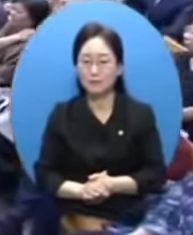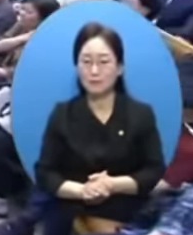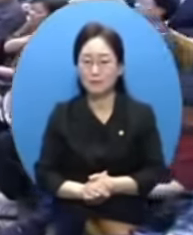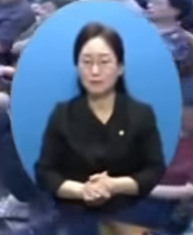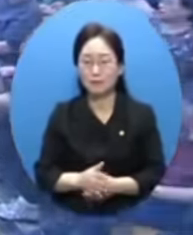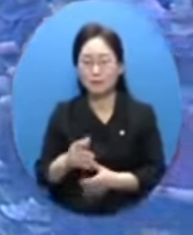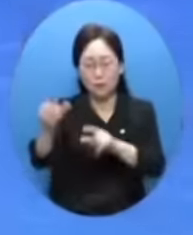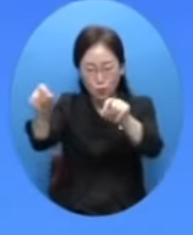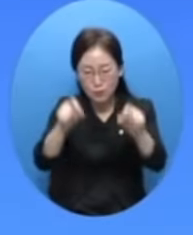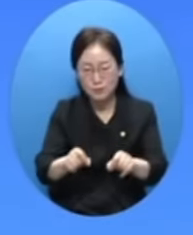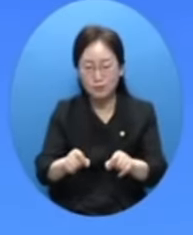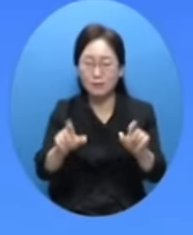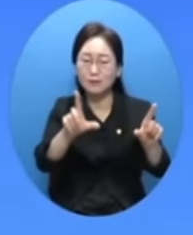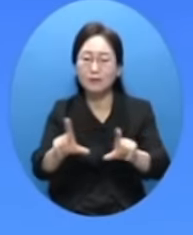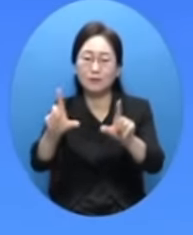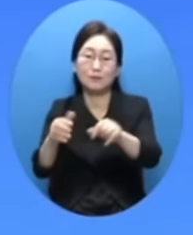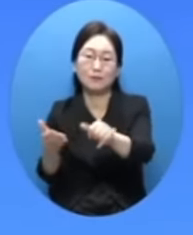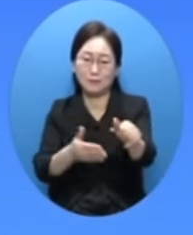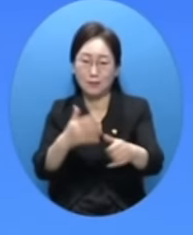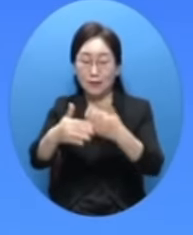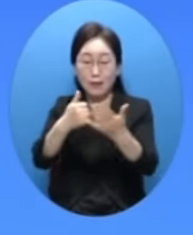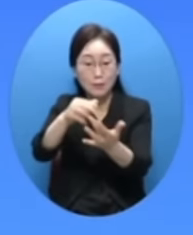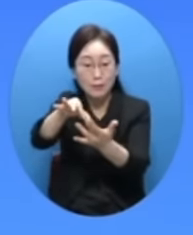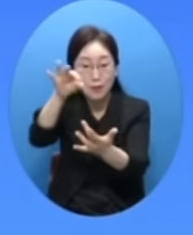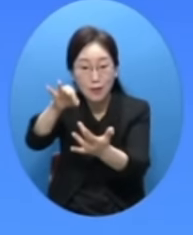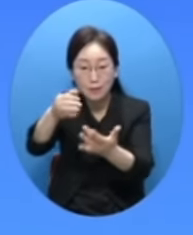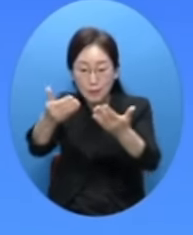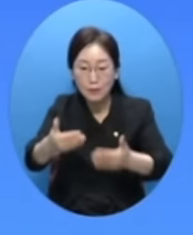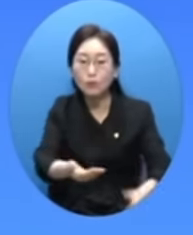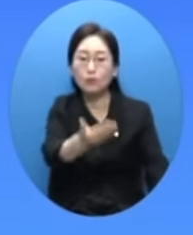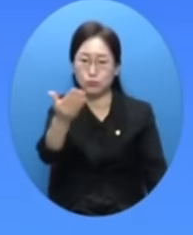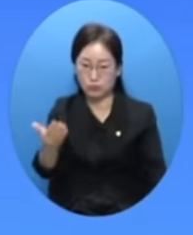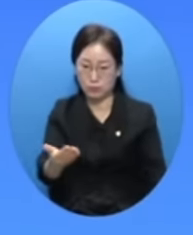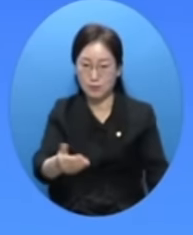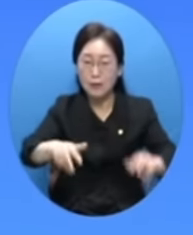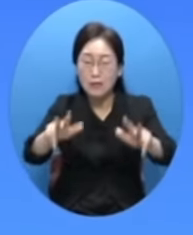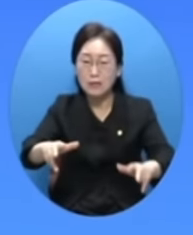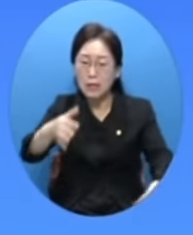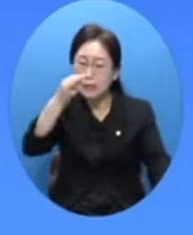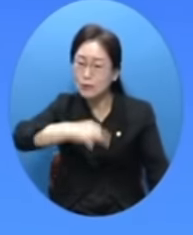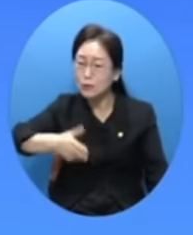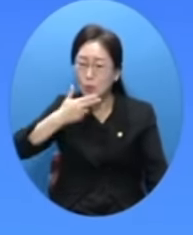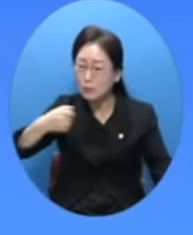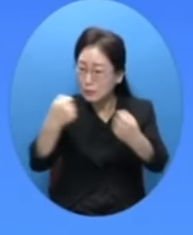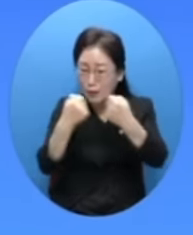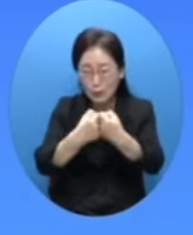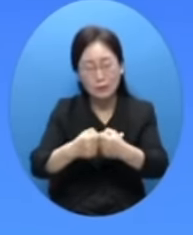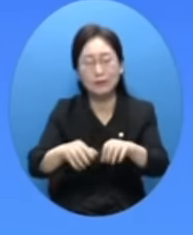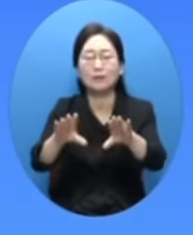그렇게 사시기 바랍니다. 하나님의 택함 받은 여러분들 이제는 무의미한 싸움을 그치고